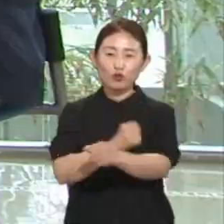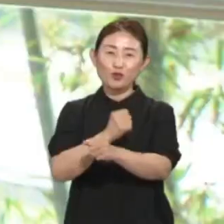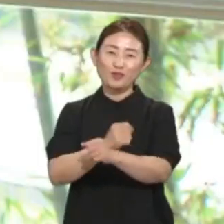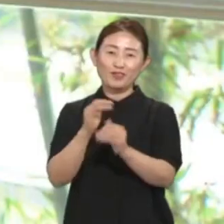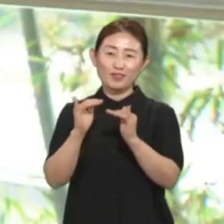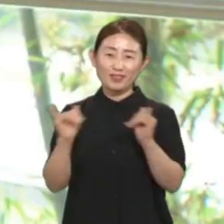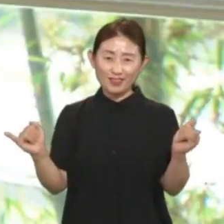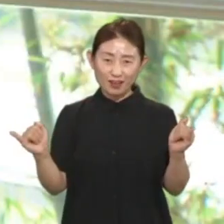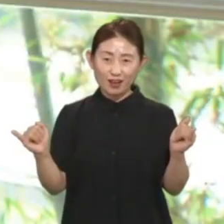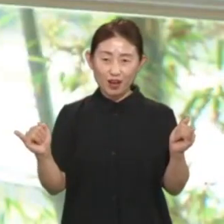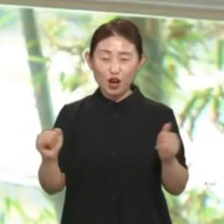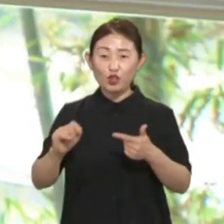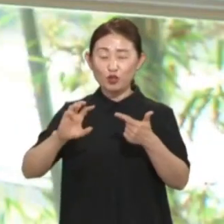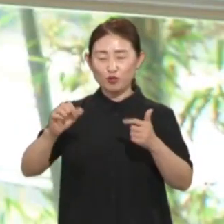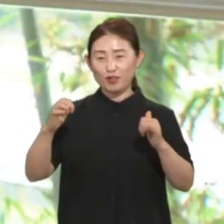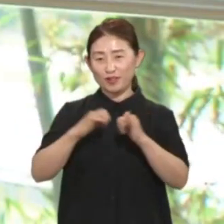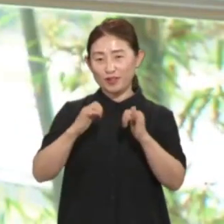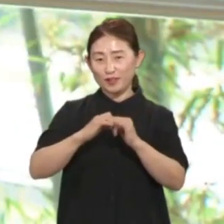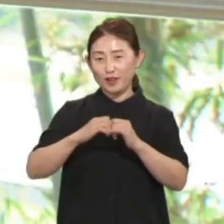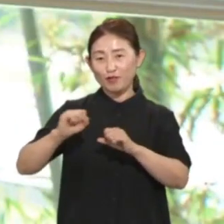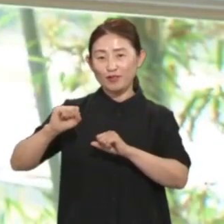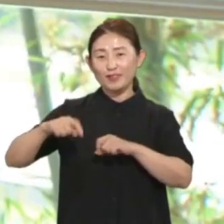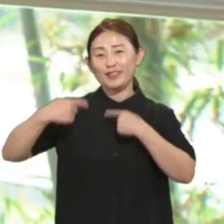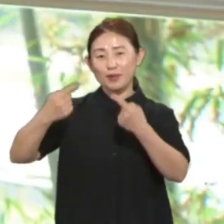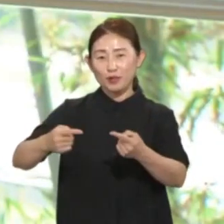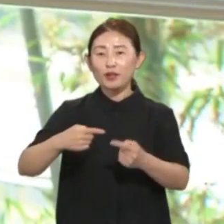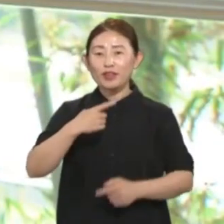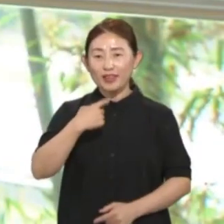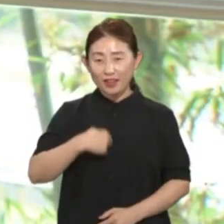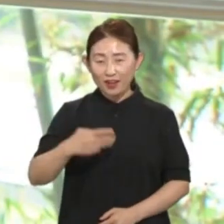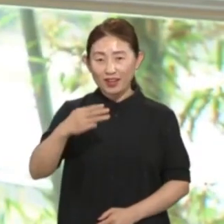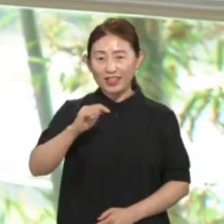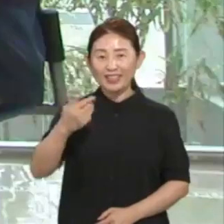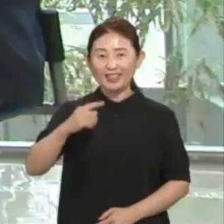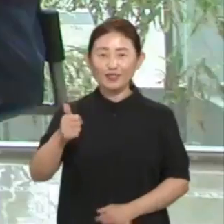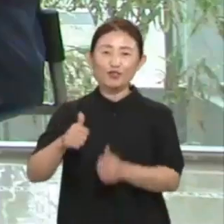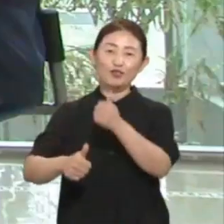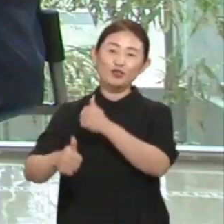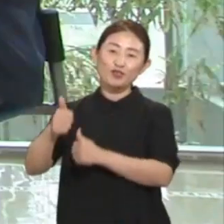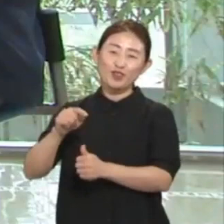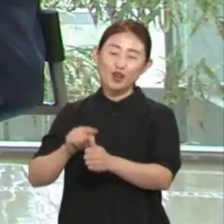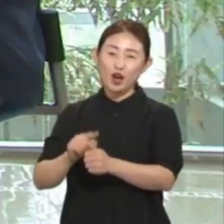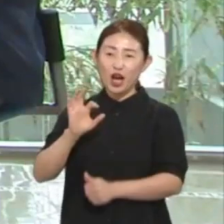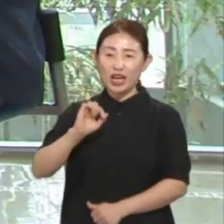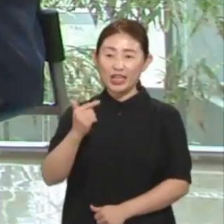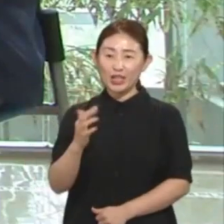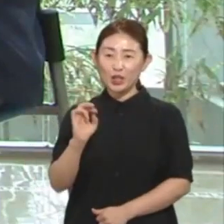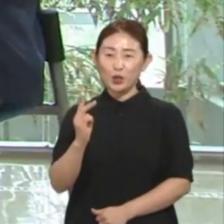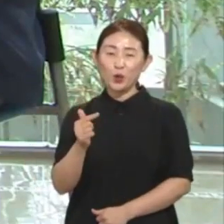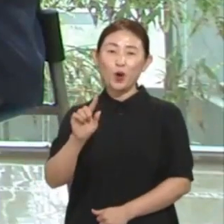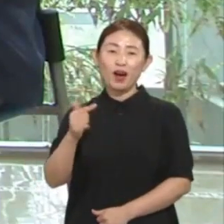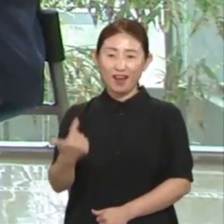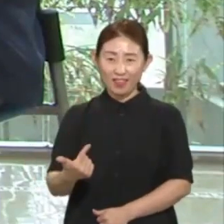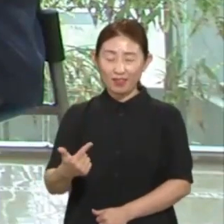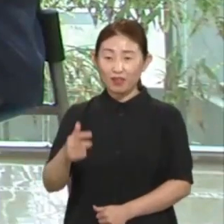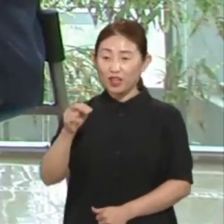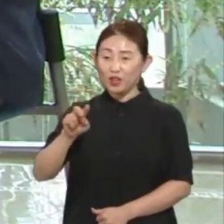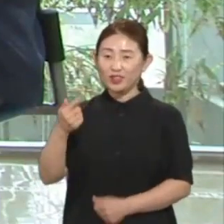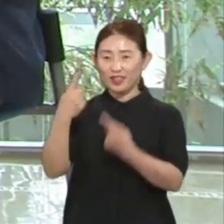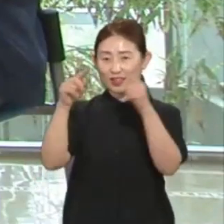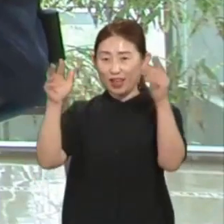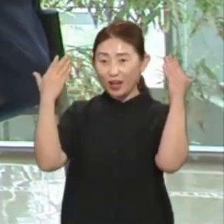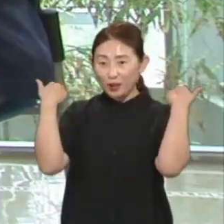독립유공자이면서 6.25 참전 용사로 활약했던 닌튼가의 후손인 인요한 연세대학교 의대 교수님과